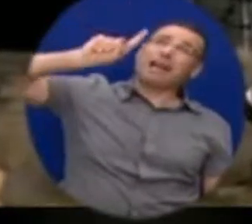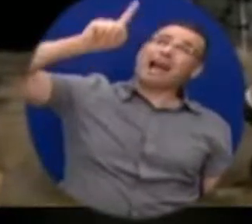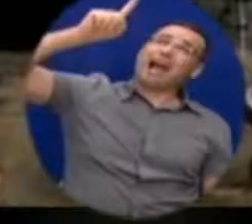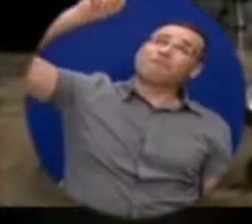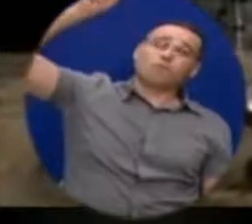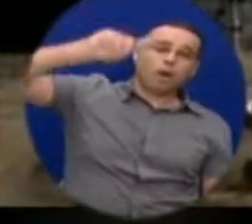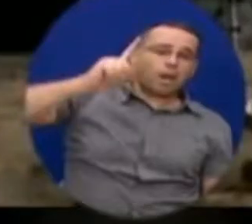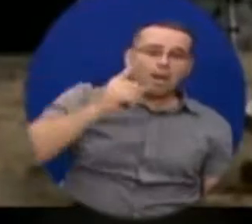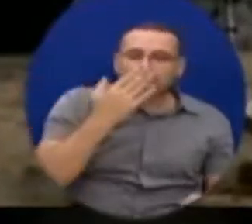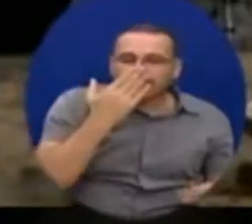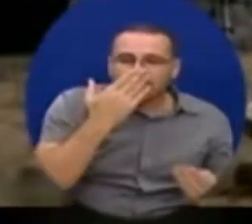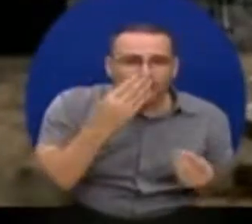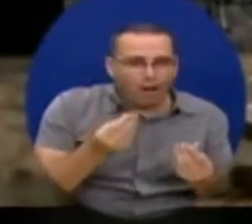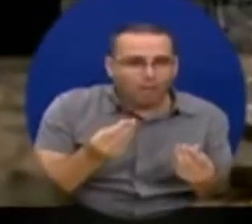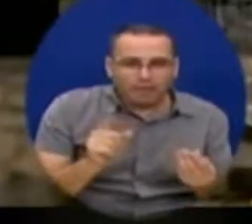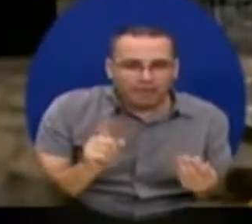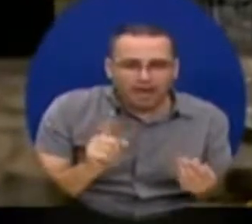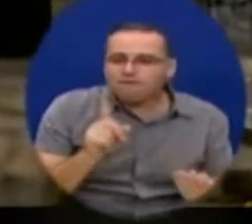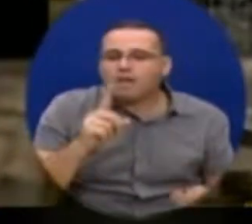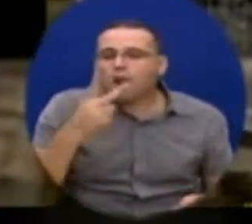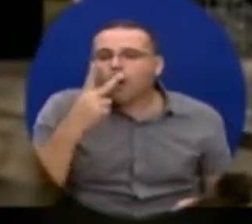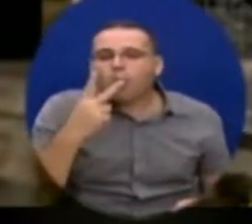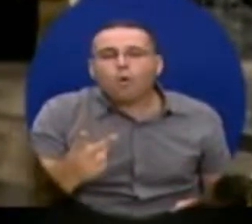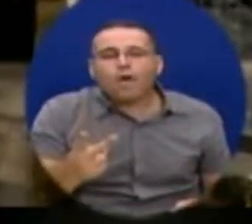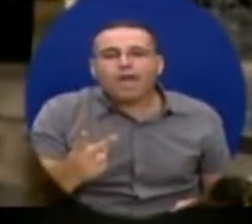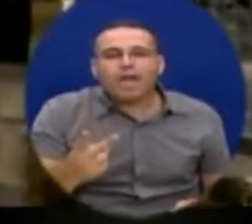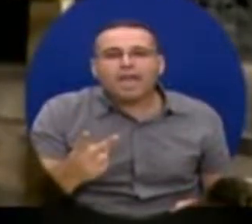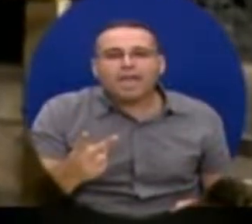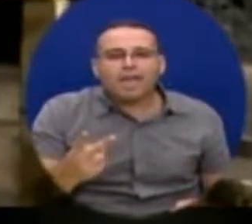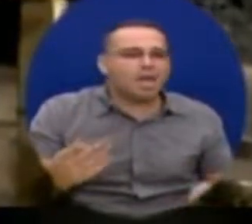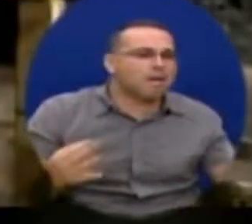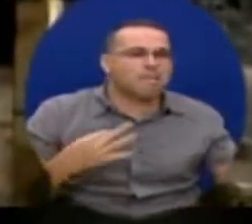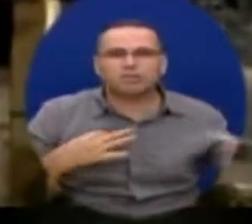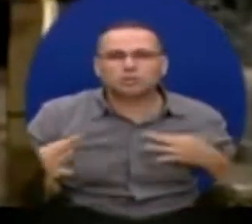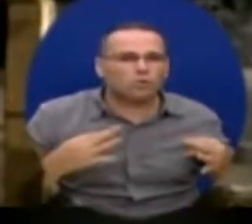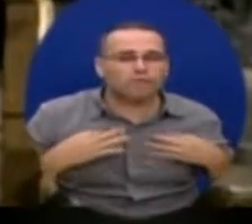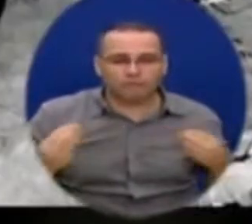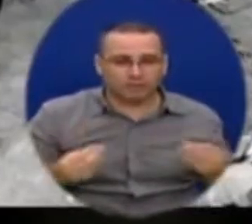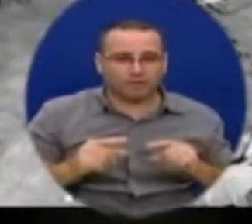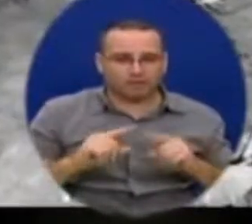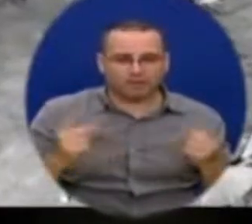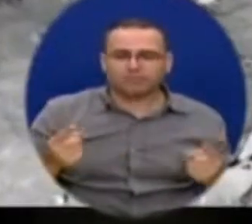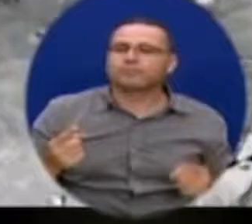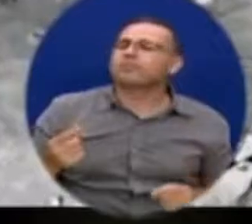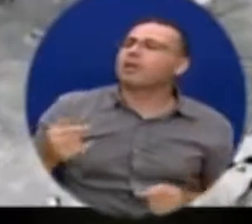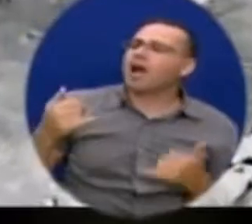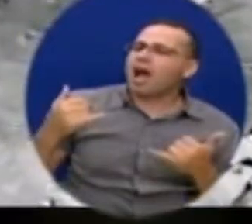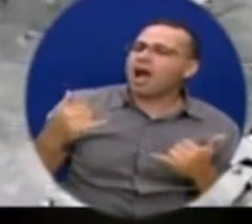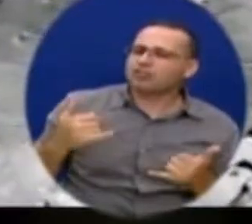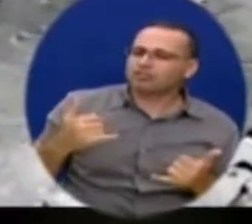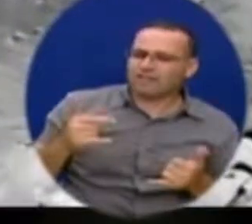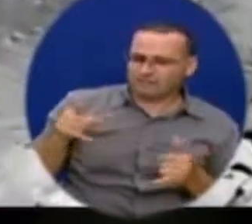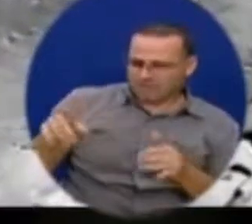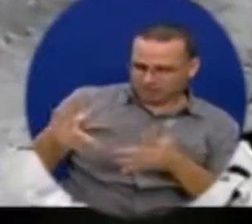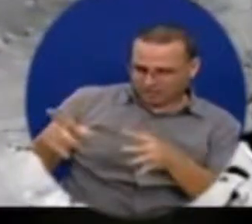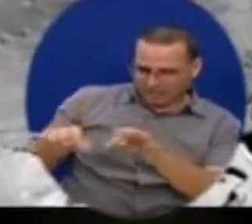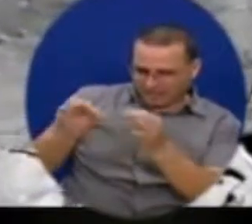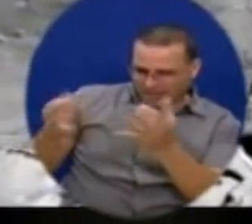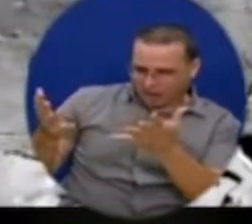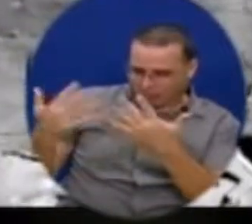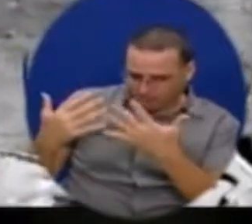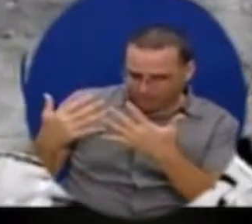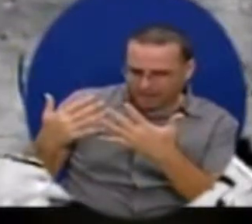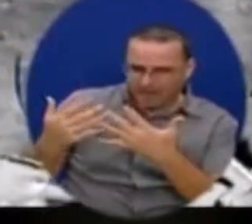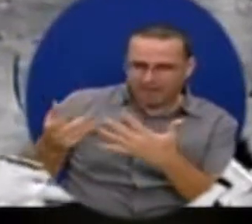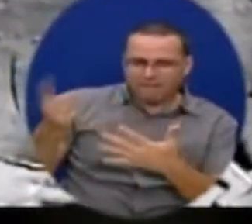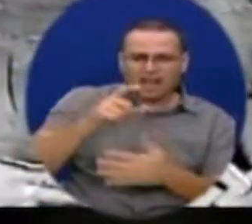לא מריח ולא רואה פצועים ודברים אחרים. עכשיו תחבר לי את ההקדמה הזו